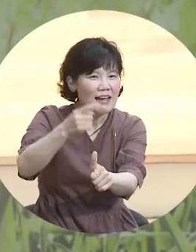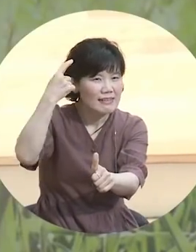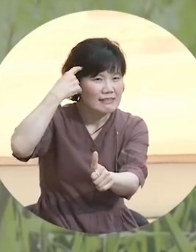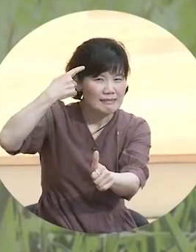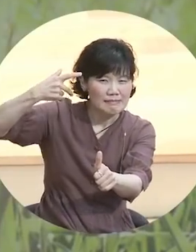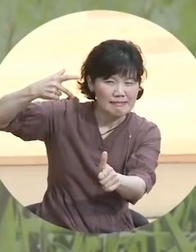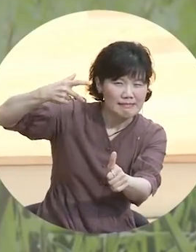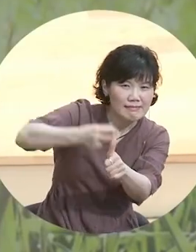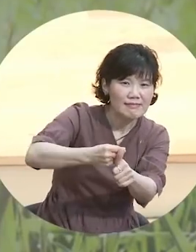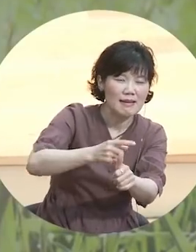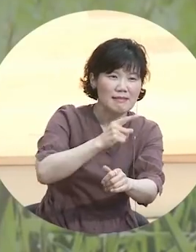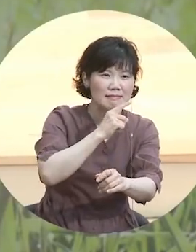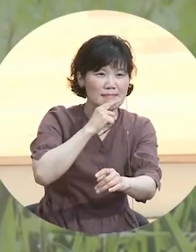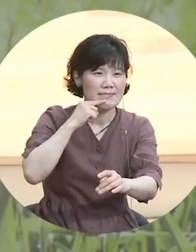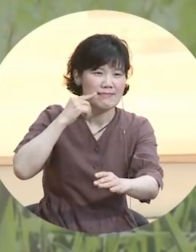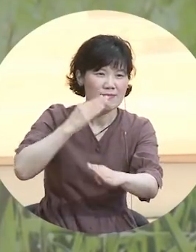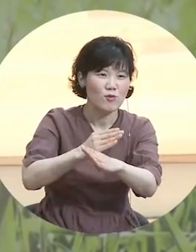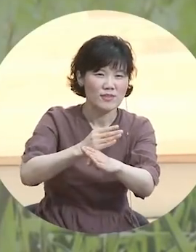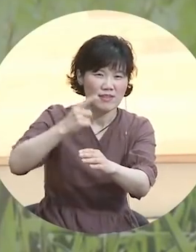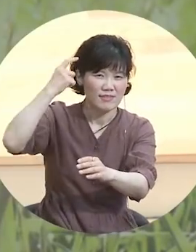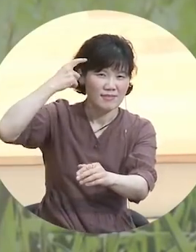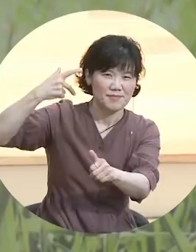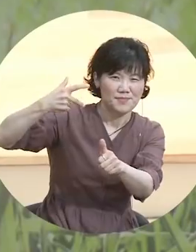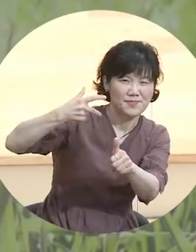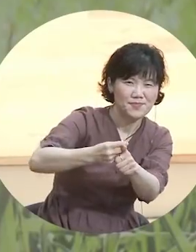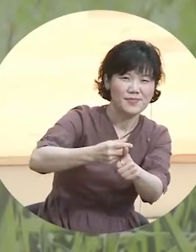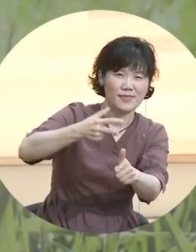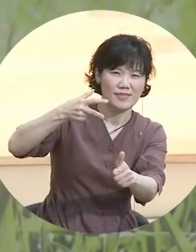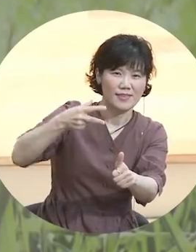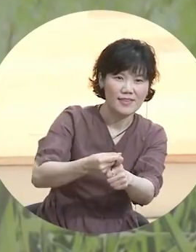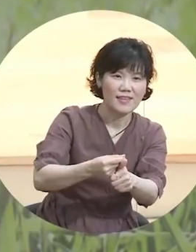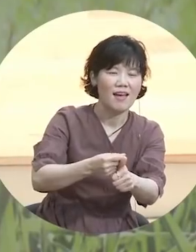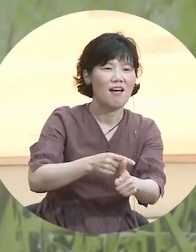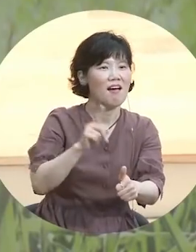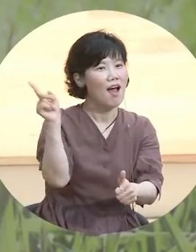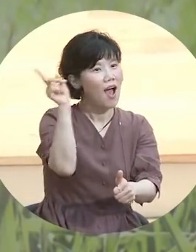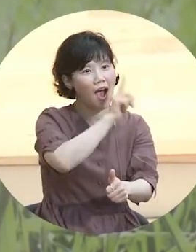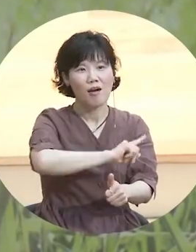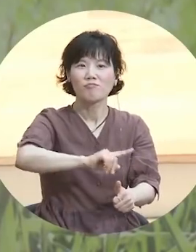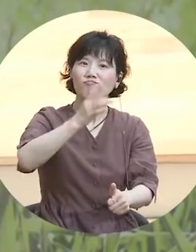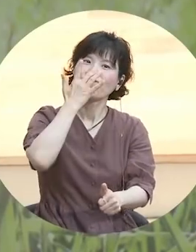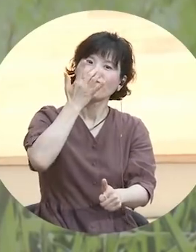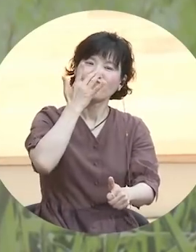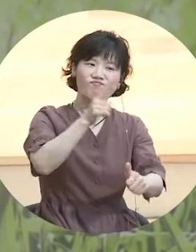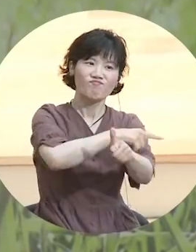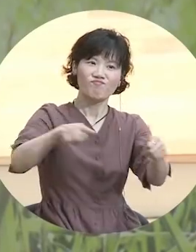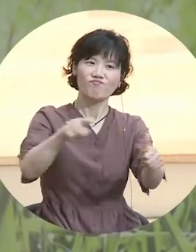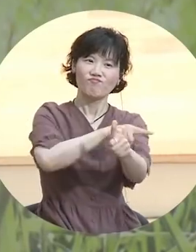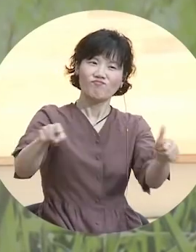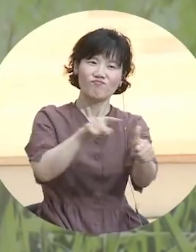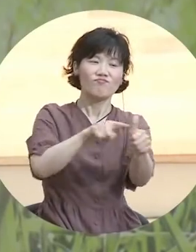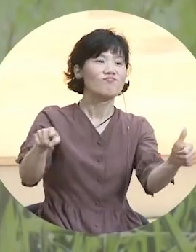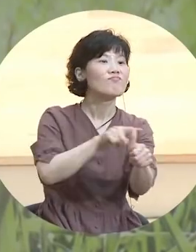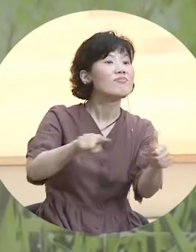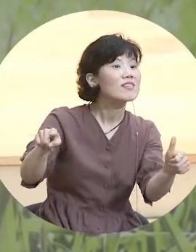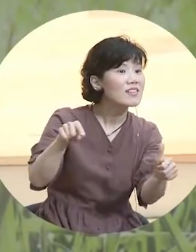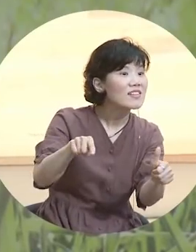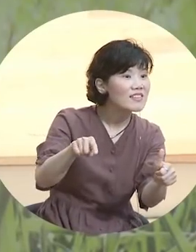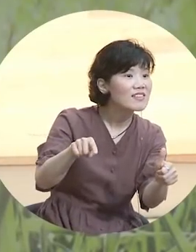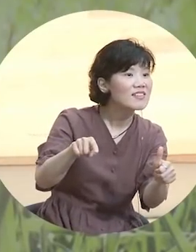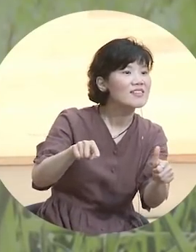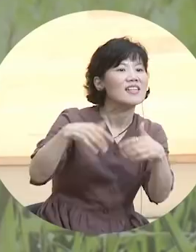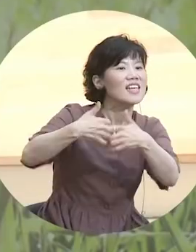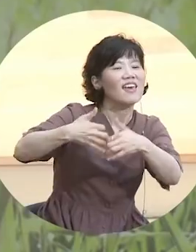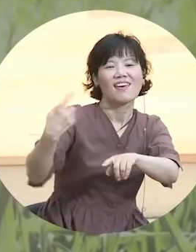사상교육, 공산주의 사상교육을 시켜가지고는 아무 꺼리낌이 없도록 학살을 저지도록 무슨 학살